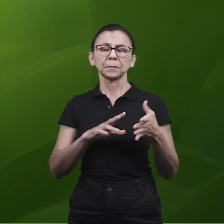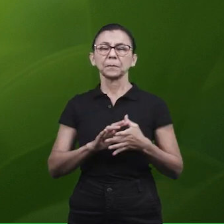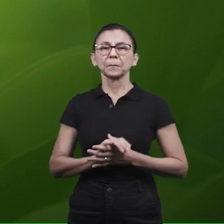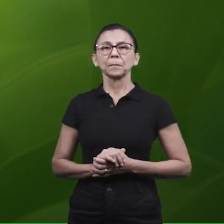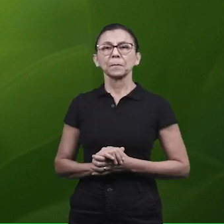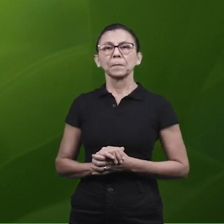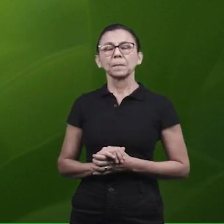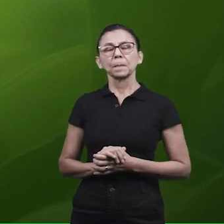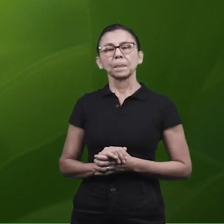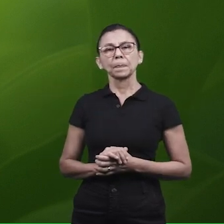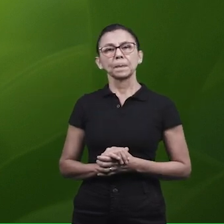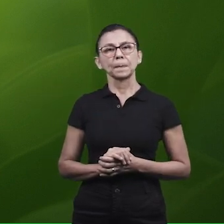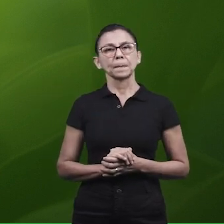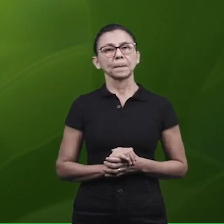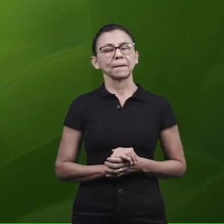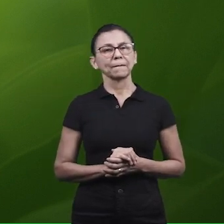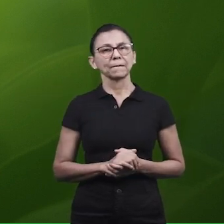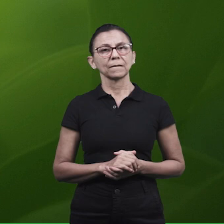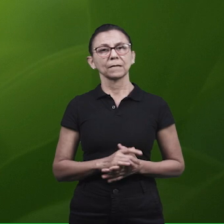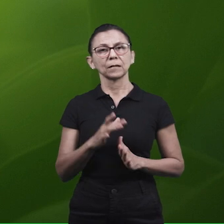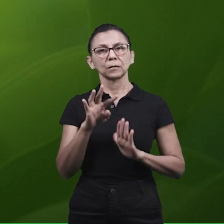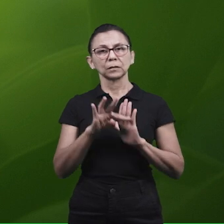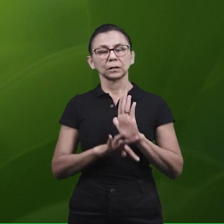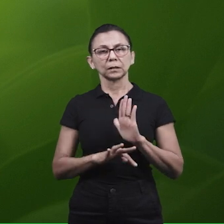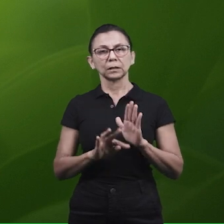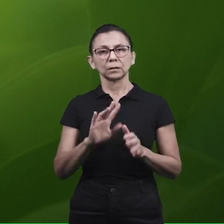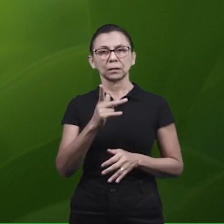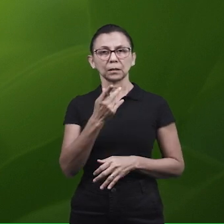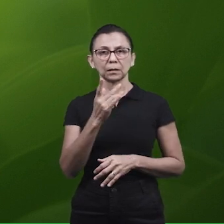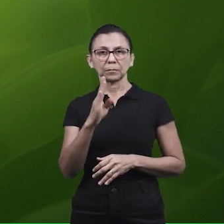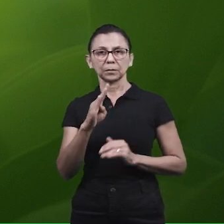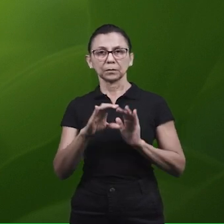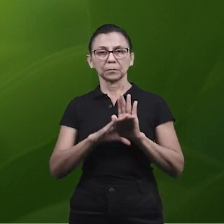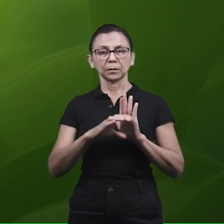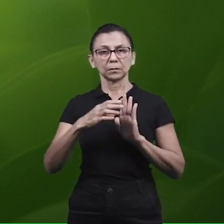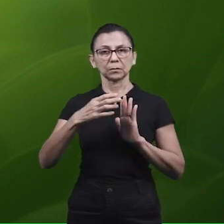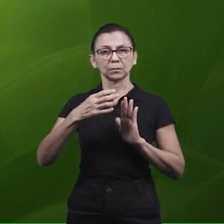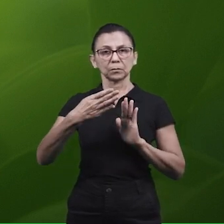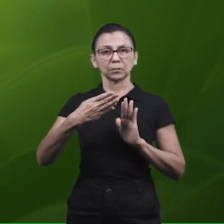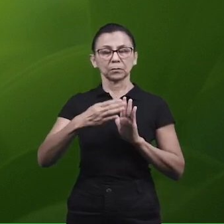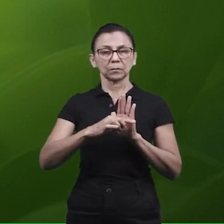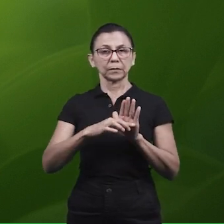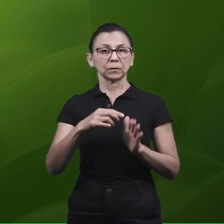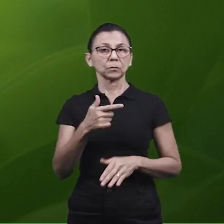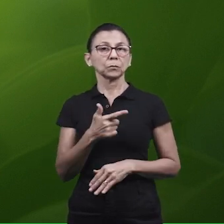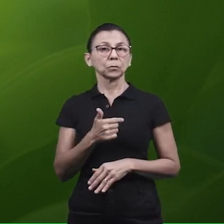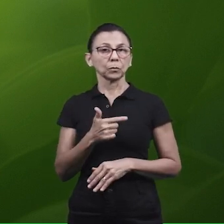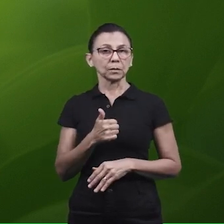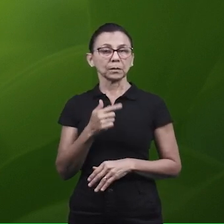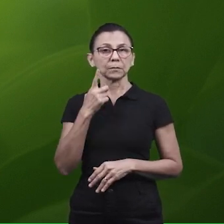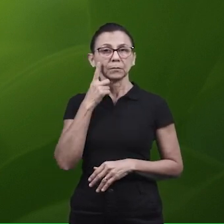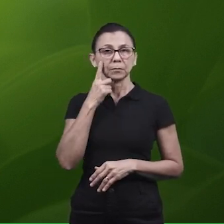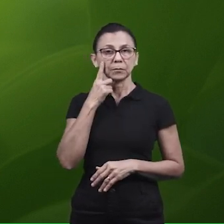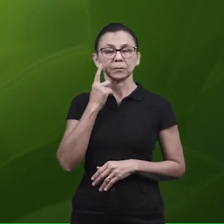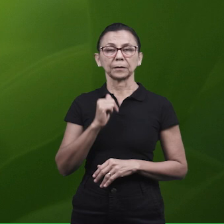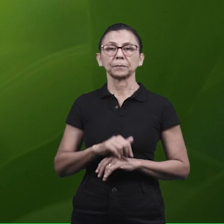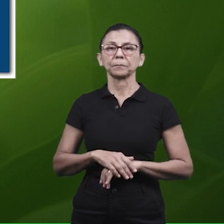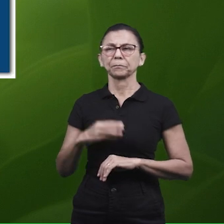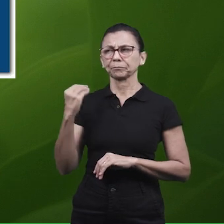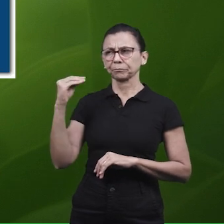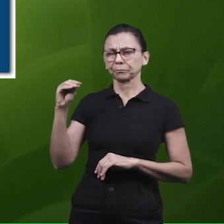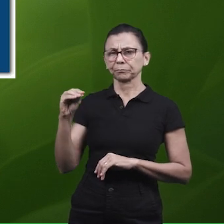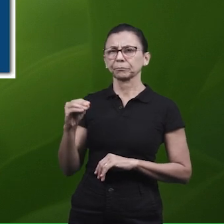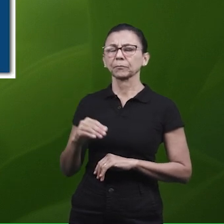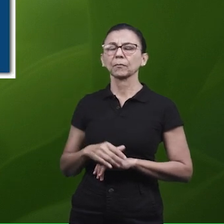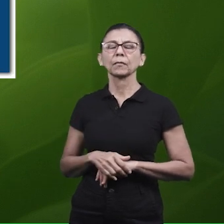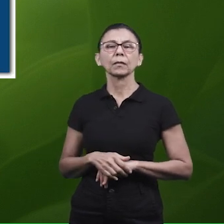biblique dominicale de cette semaine qui apporte sur le libre examen des Écritures. Nous allons utiliser comme base